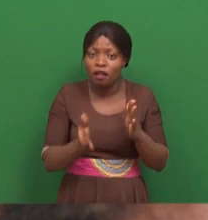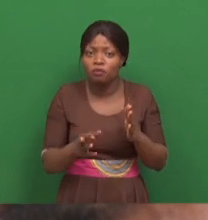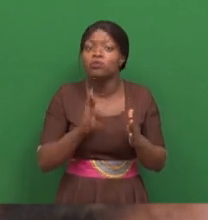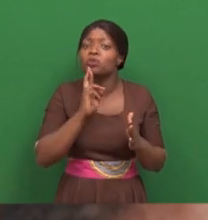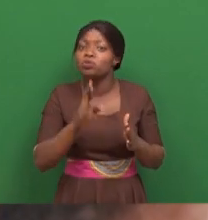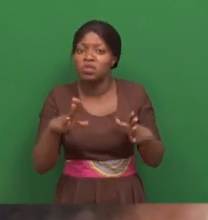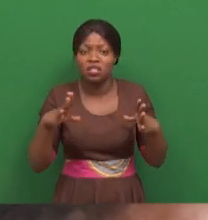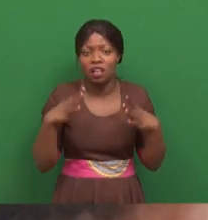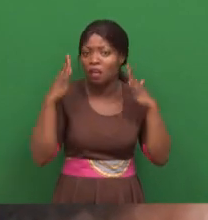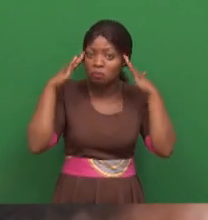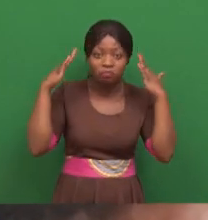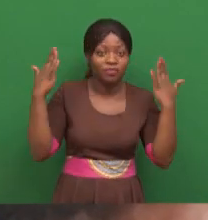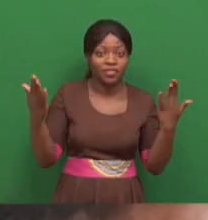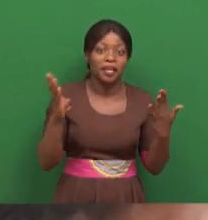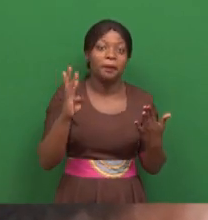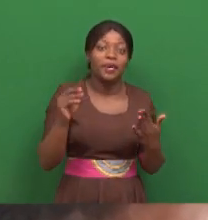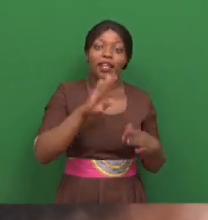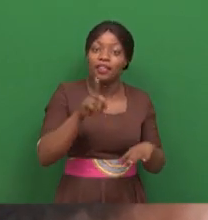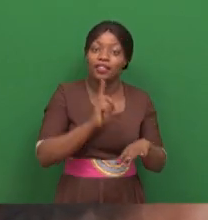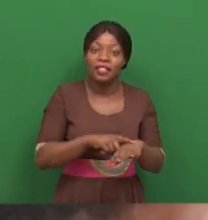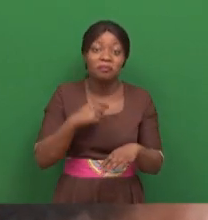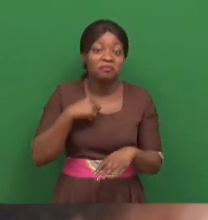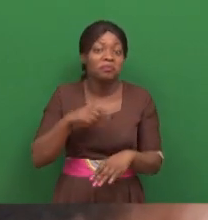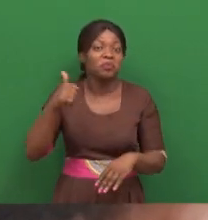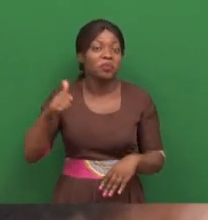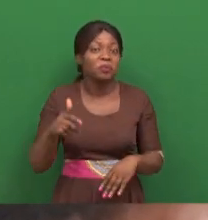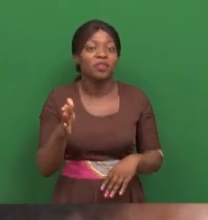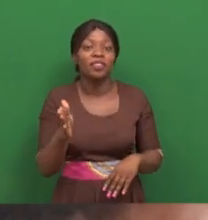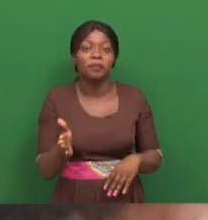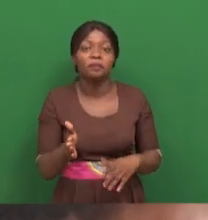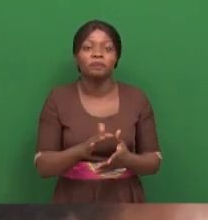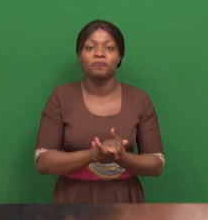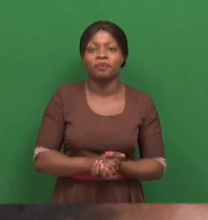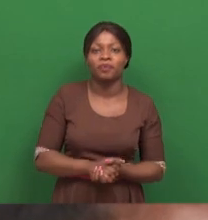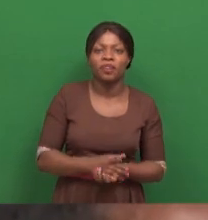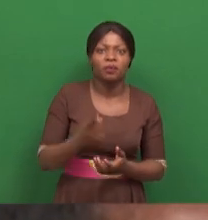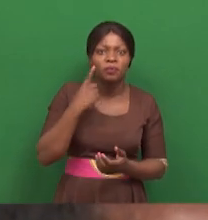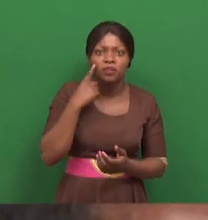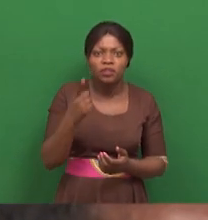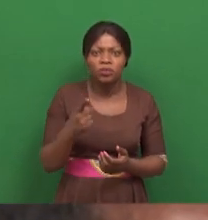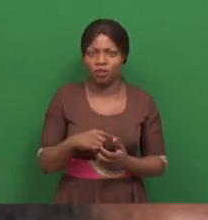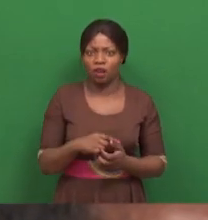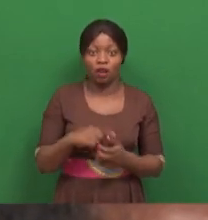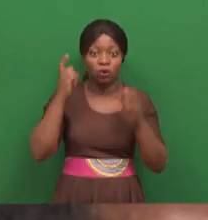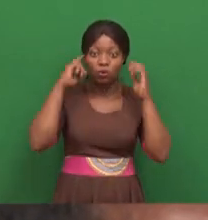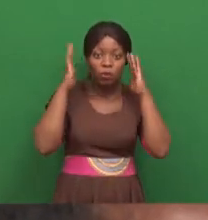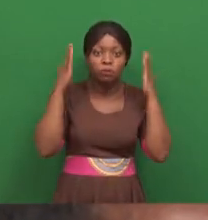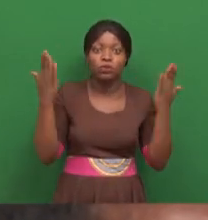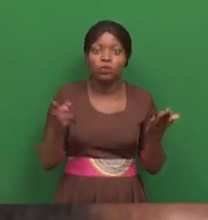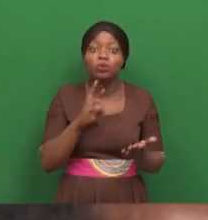Asi nekuda kwezvinoitika tinokwira makombi zvatinosangana nazvo. Pane zvimwe zvinhu zvekuti angatisingazvizive.